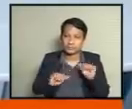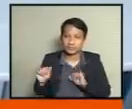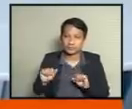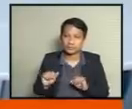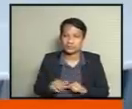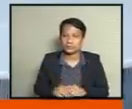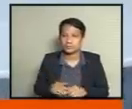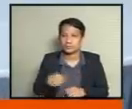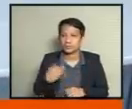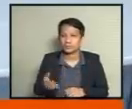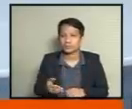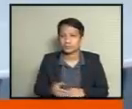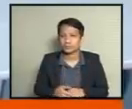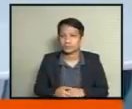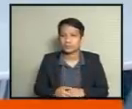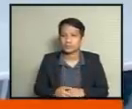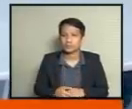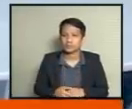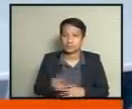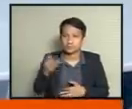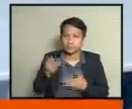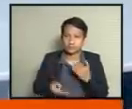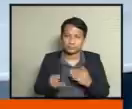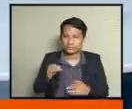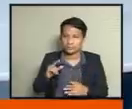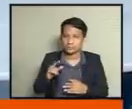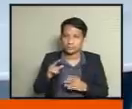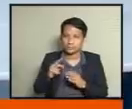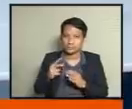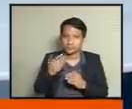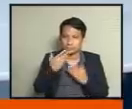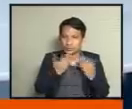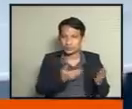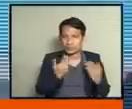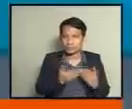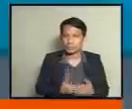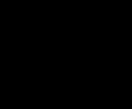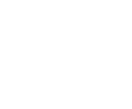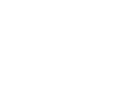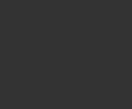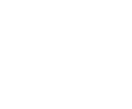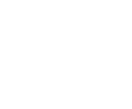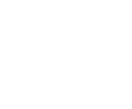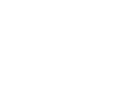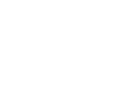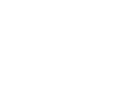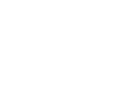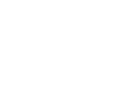sagayon kayo po'y makapag-file ng kaso sa Bawsi. Okay, ma'am? Opo. Salamat po, madam. Salamat, Idol.